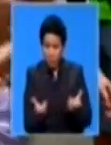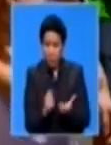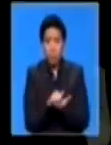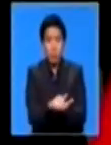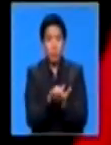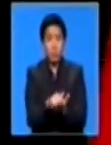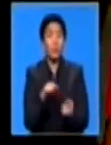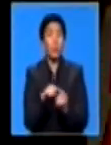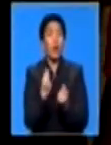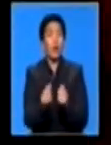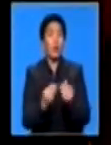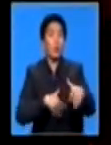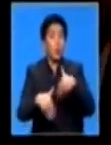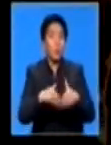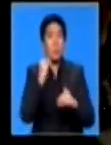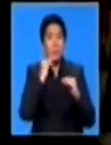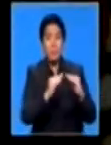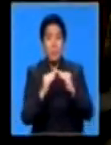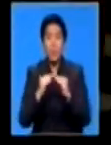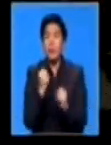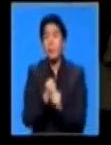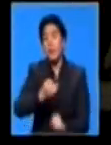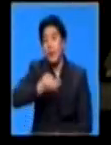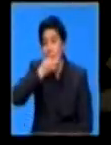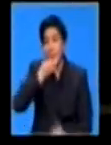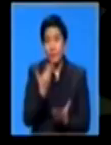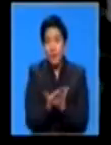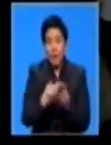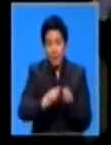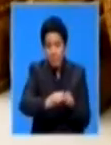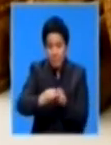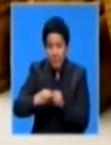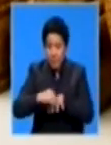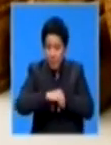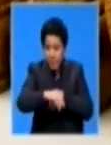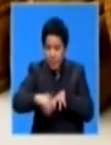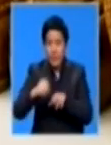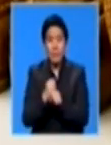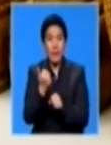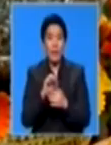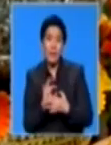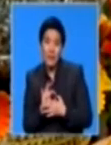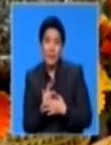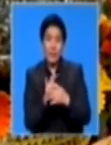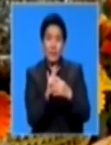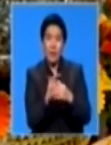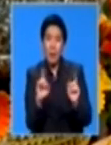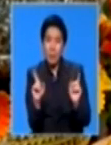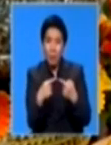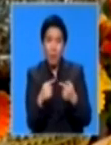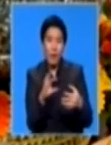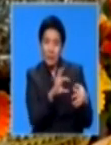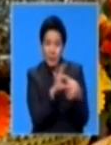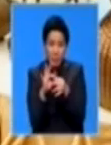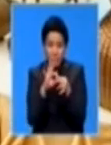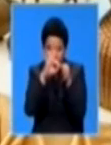การของชุมชนและหมู่บ้านเพื่อจะเป็นการสร้างอาชีพกระจายรายได้มีการเชื่อมโยงที่เรียกว่าแมทชิ่งให้เป็นห่วงโ